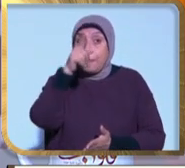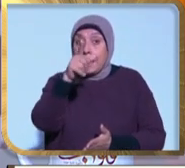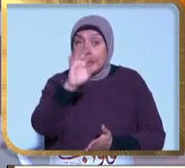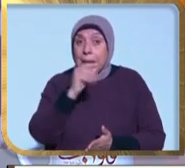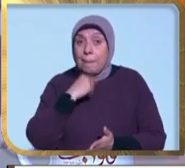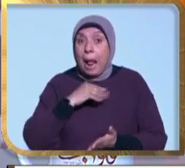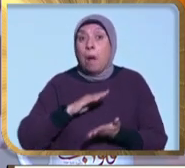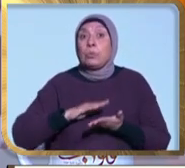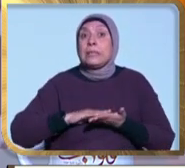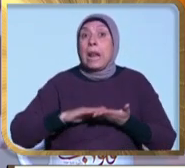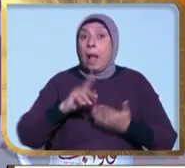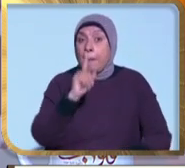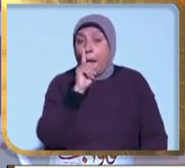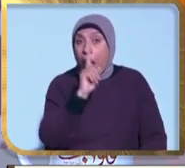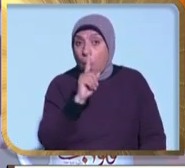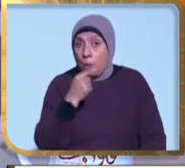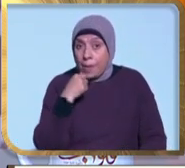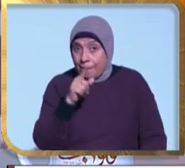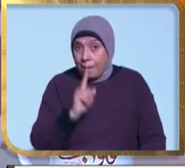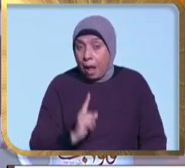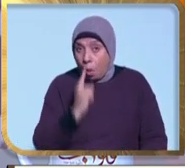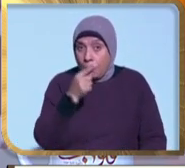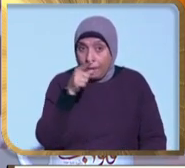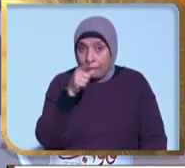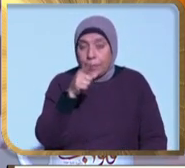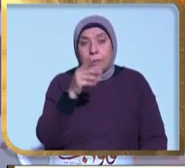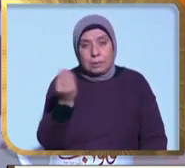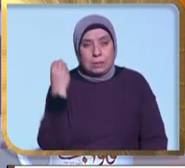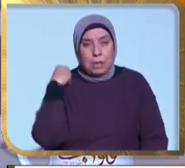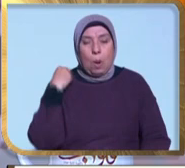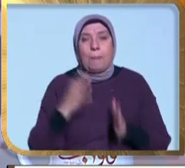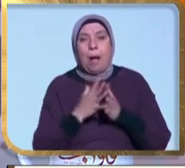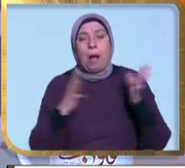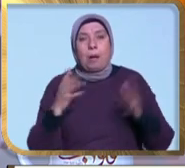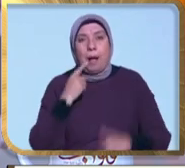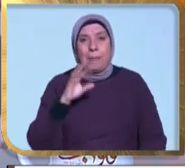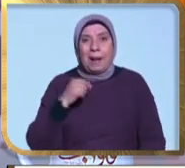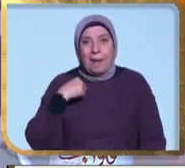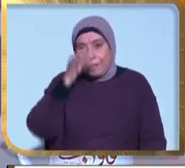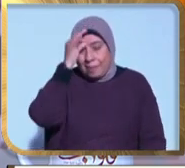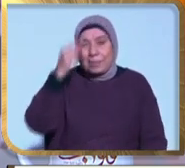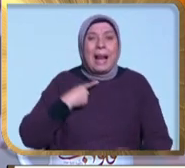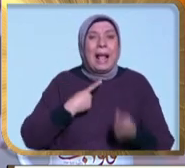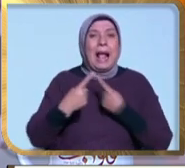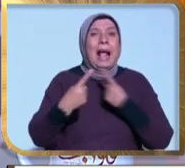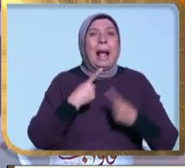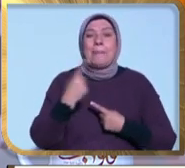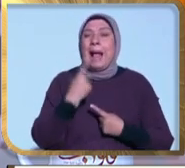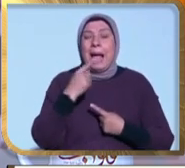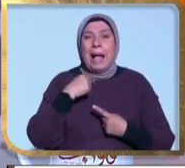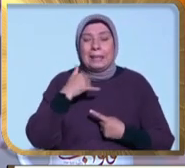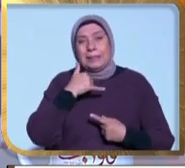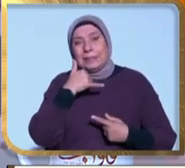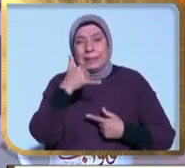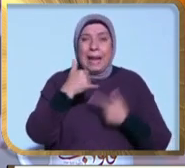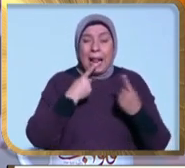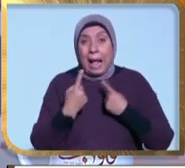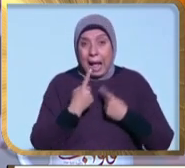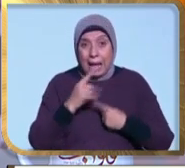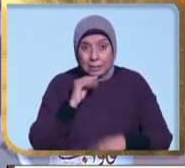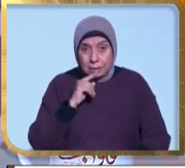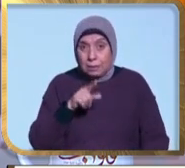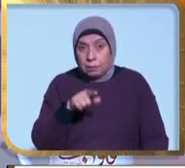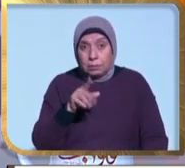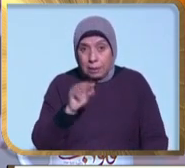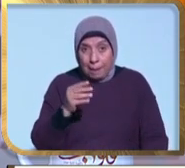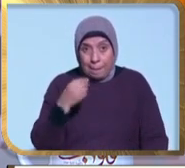وليس الواصل بالمكافئ ولكن الواصل من اذا قطعت رحمه وصلا اللي اتقطع اللي